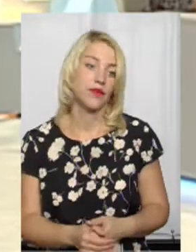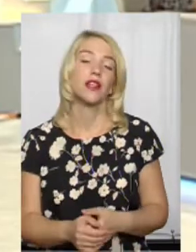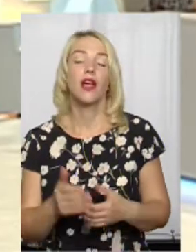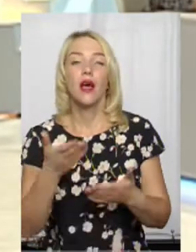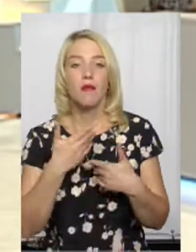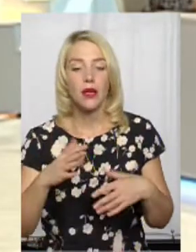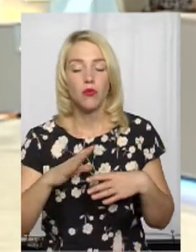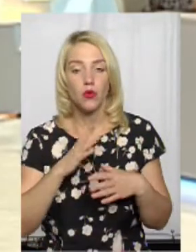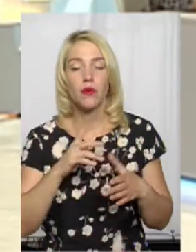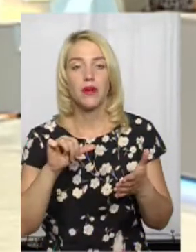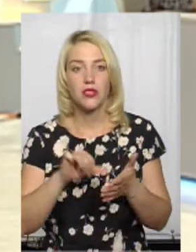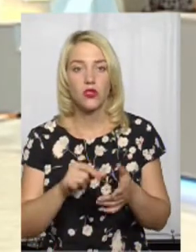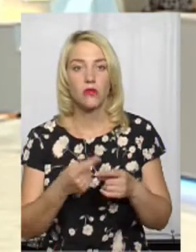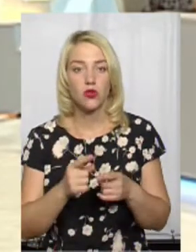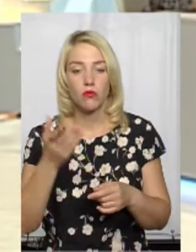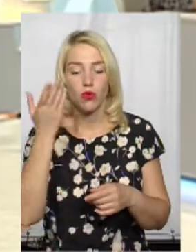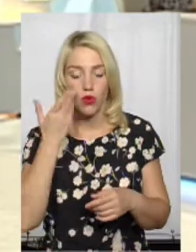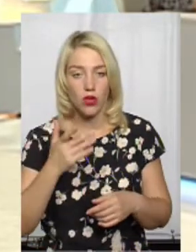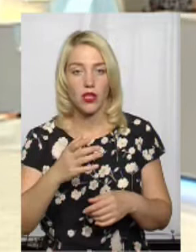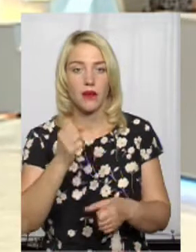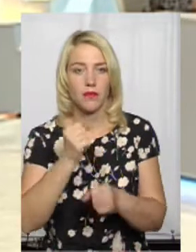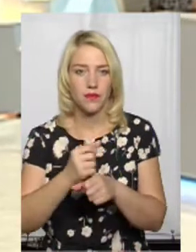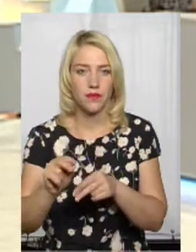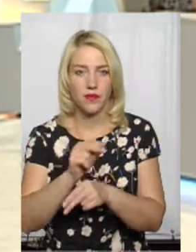були присутні при цьому, коли прокладали